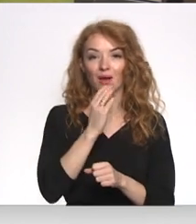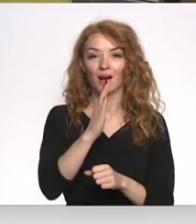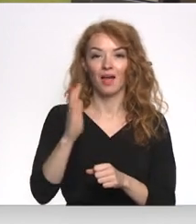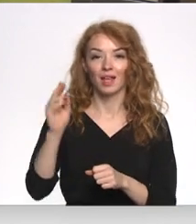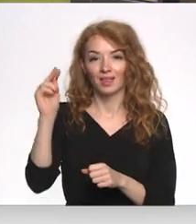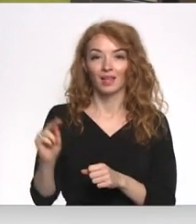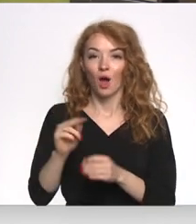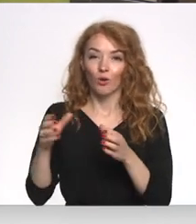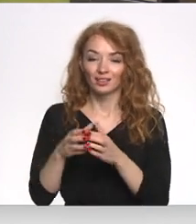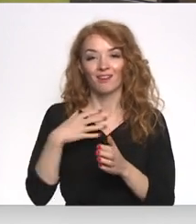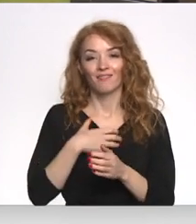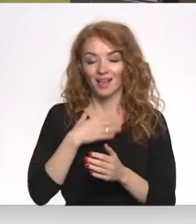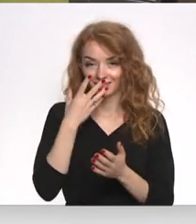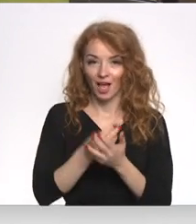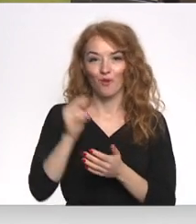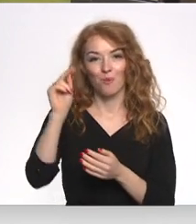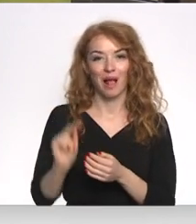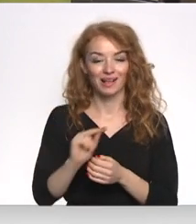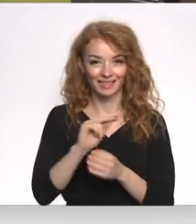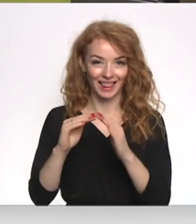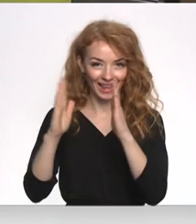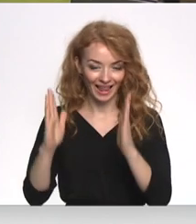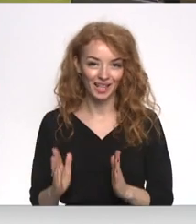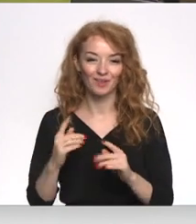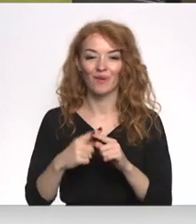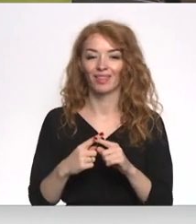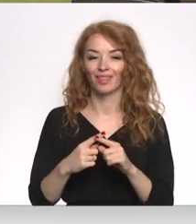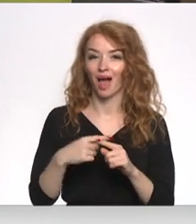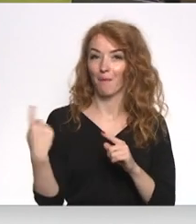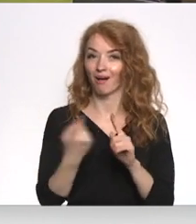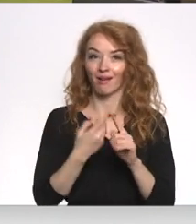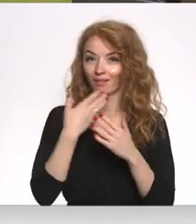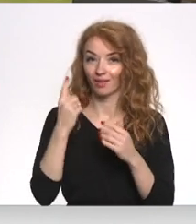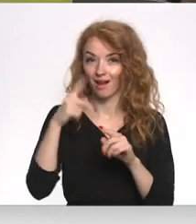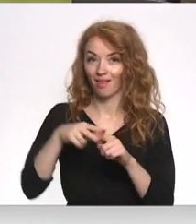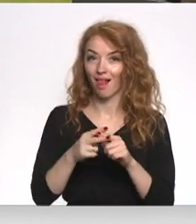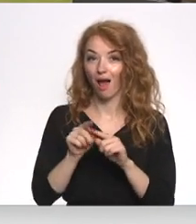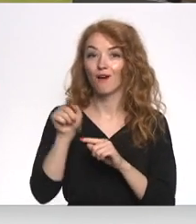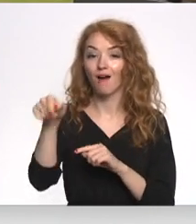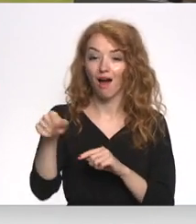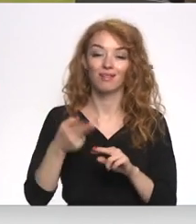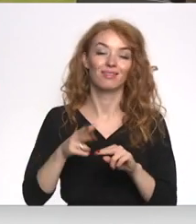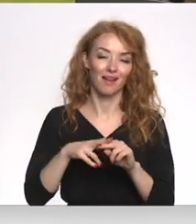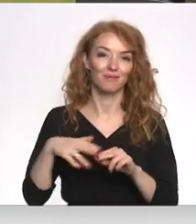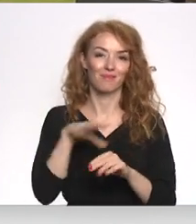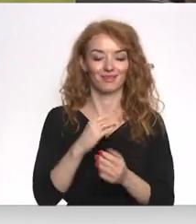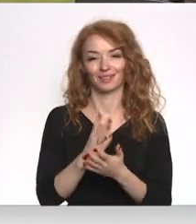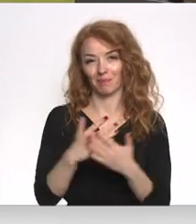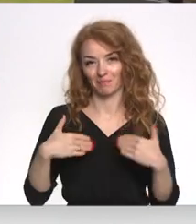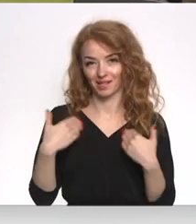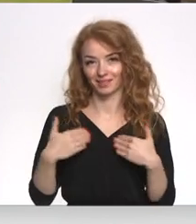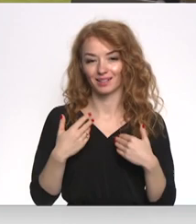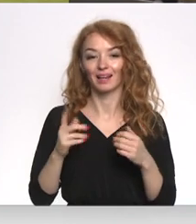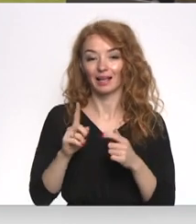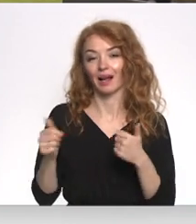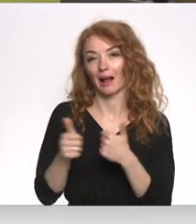draudzē vajadzīga ir sava baznīca, un tā kā mums te apkārtnē arī nav, tikai Jelgavā, tad mēs esam priecīgi, jo arī no